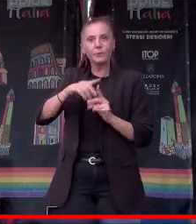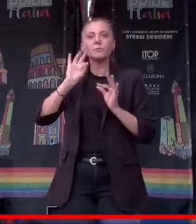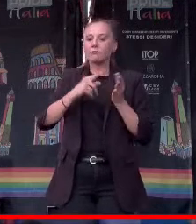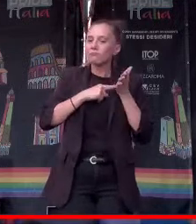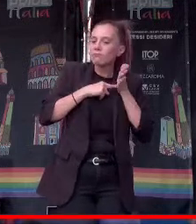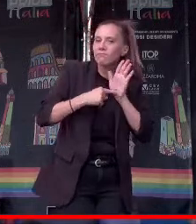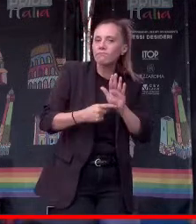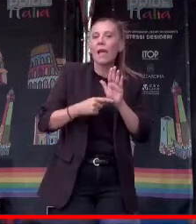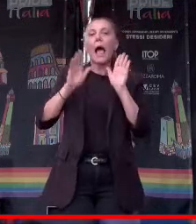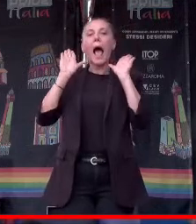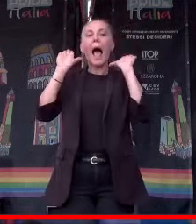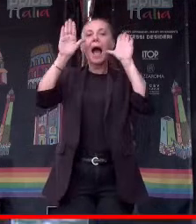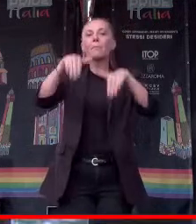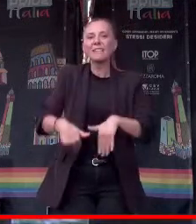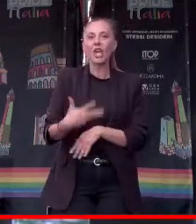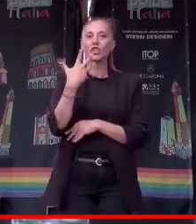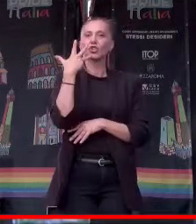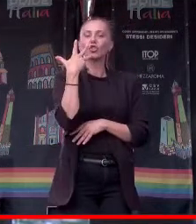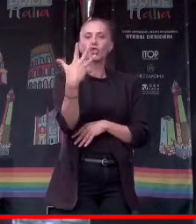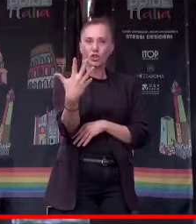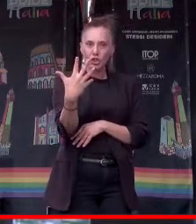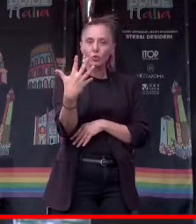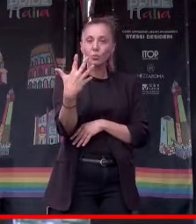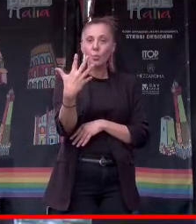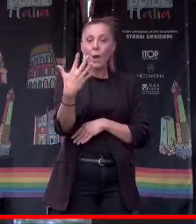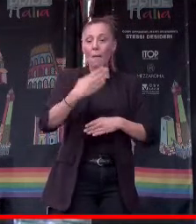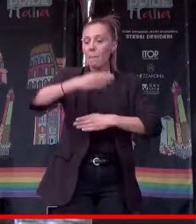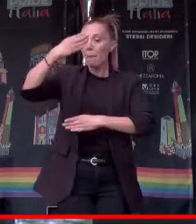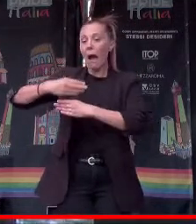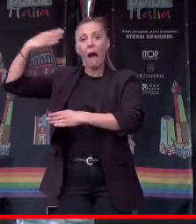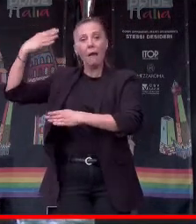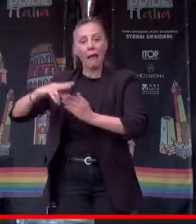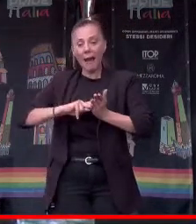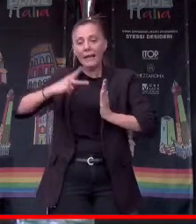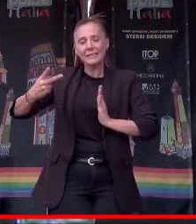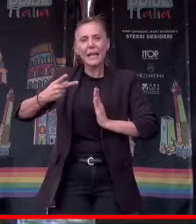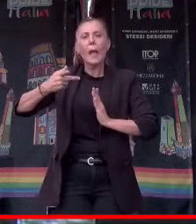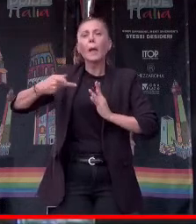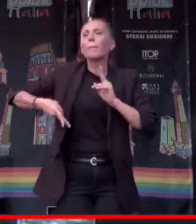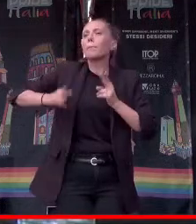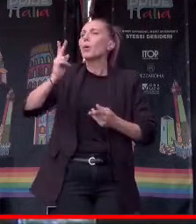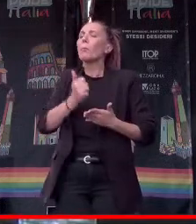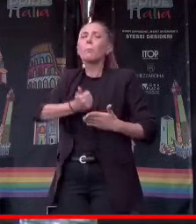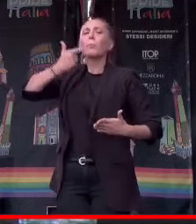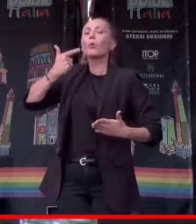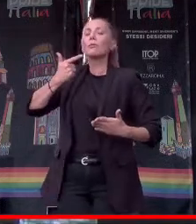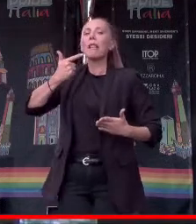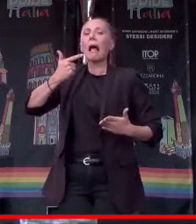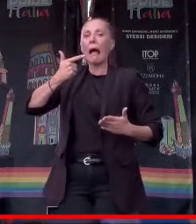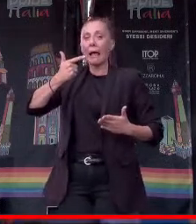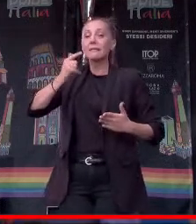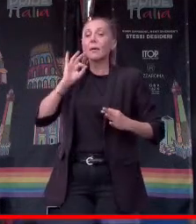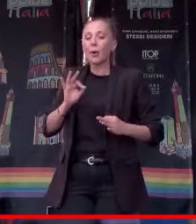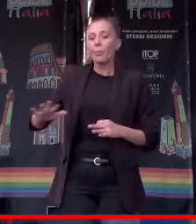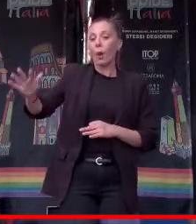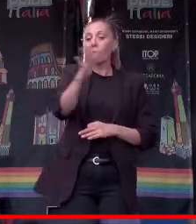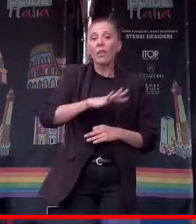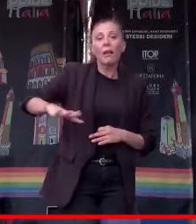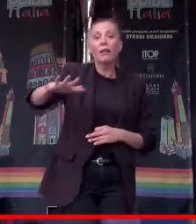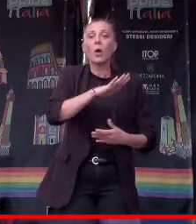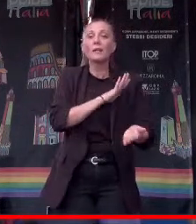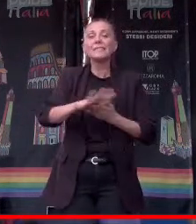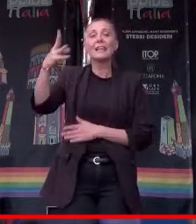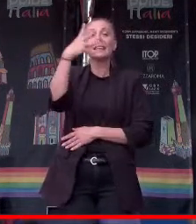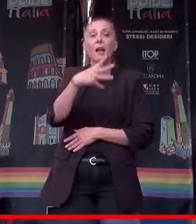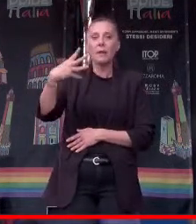esempio, l'abbattimento di 5 delle barriere architettoniche più significative e più simboliche sul territorio di Santa Marinella, in